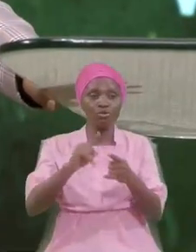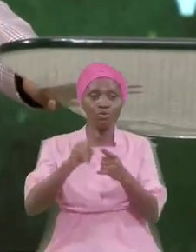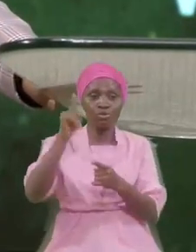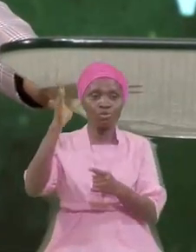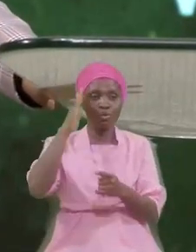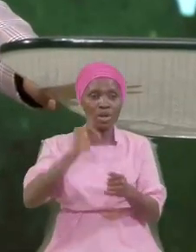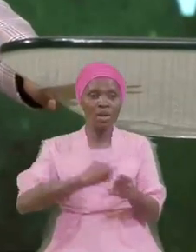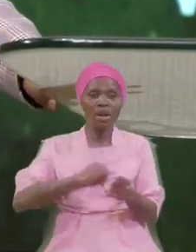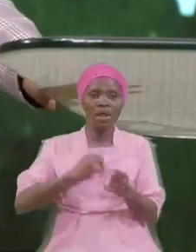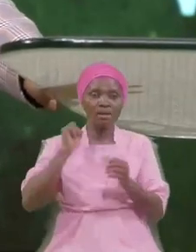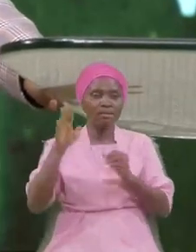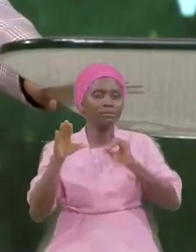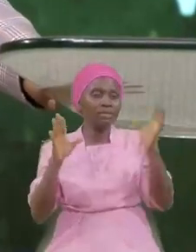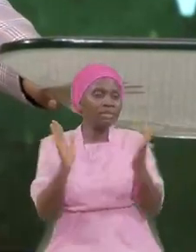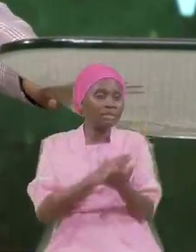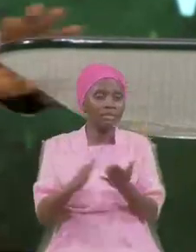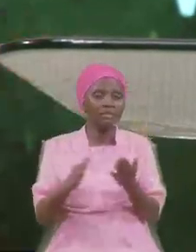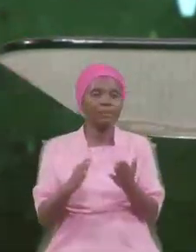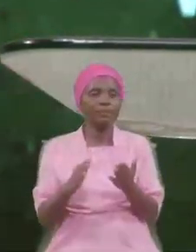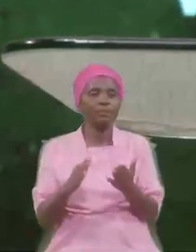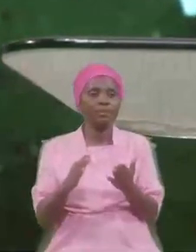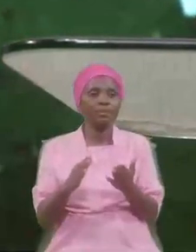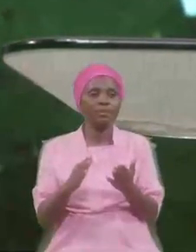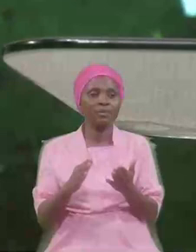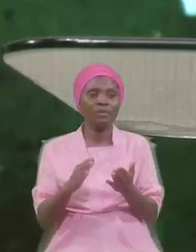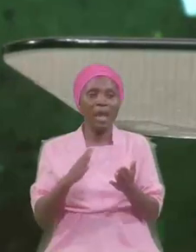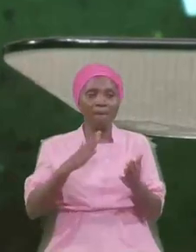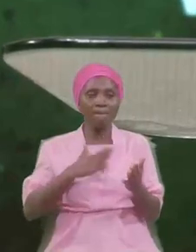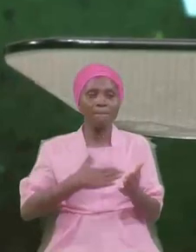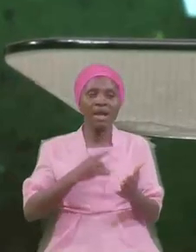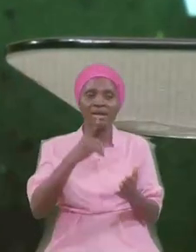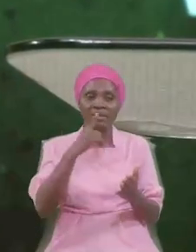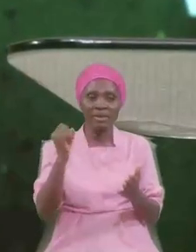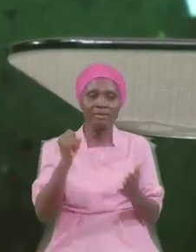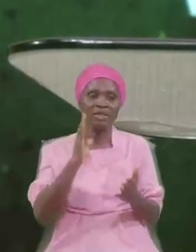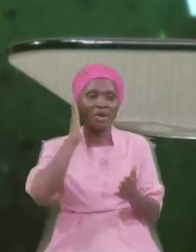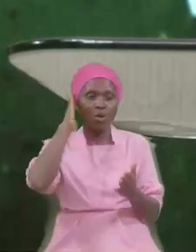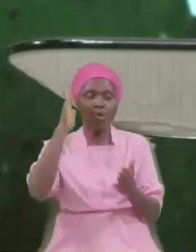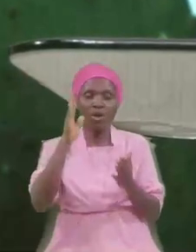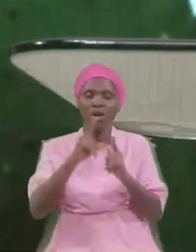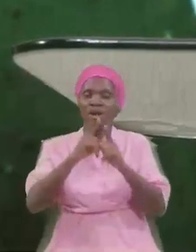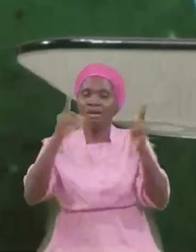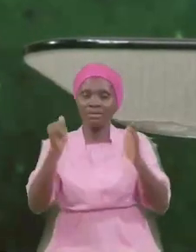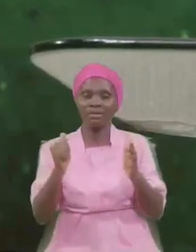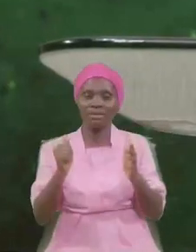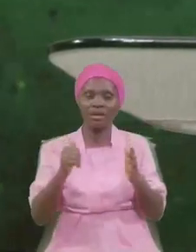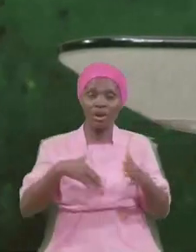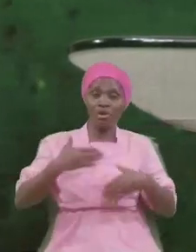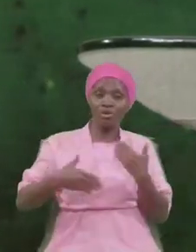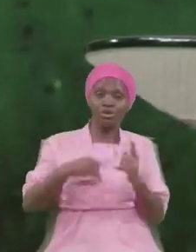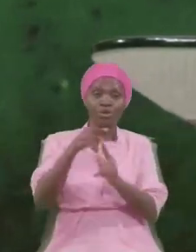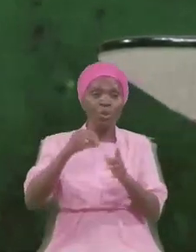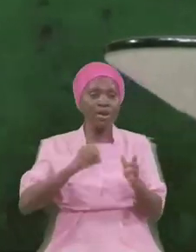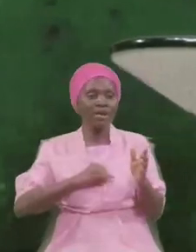sainte d'Israël. Verset 23 qui dit, en te célébrant, j'aurai la joie sur les